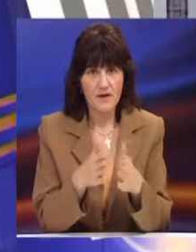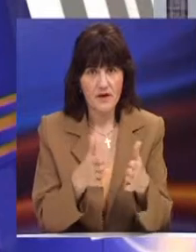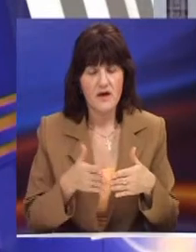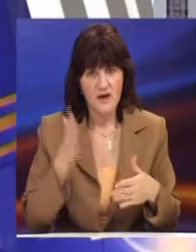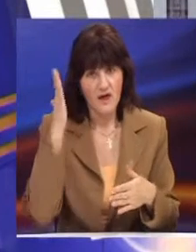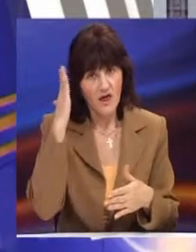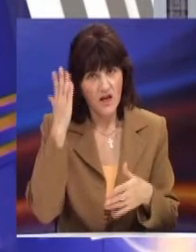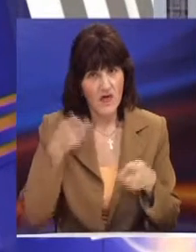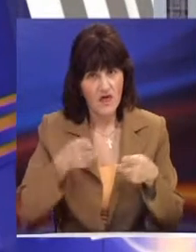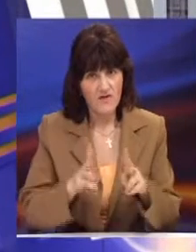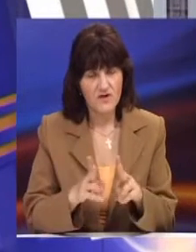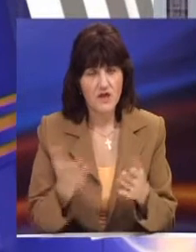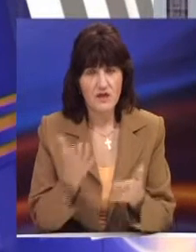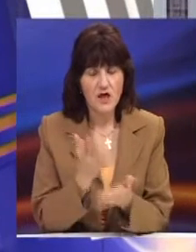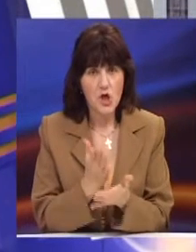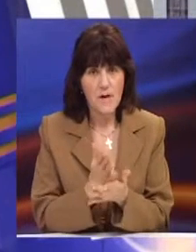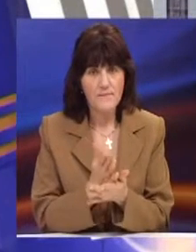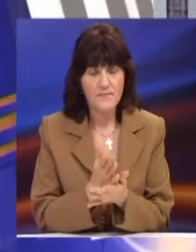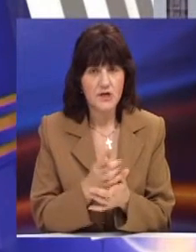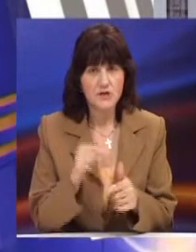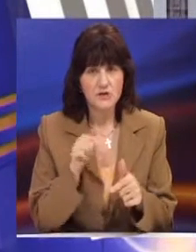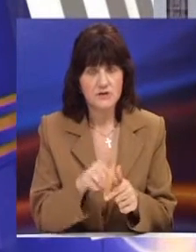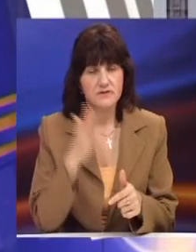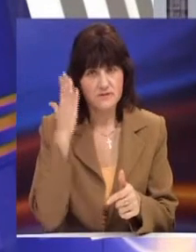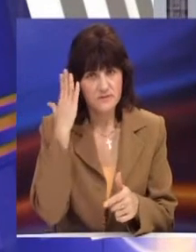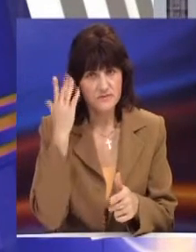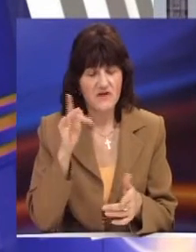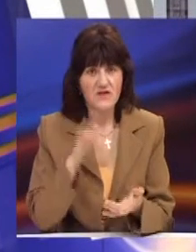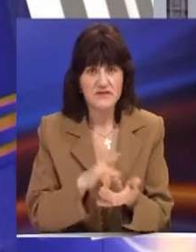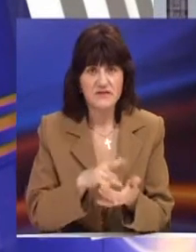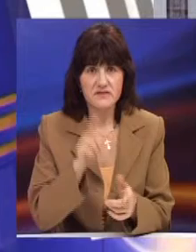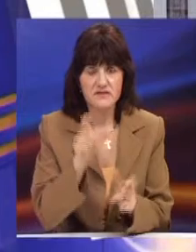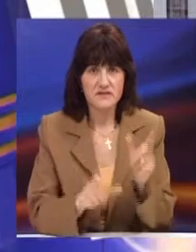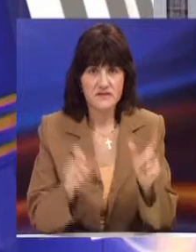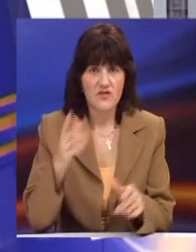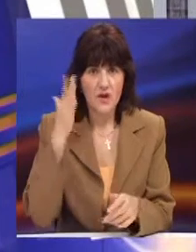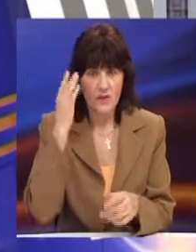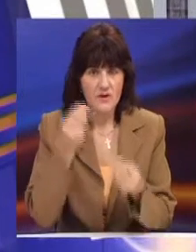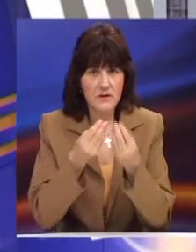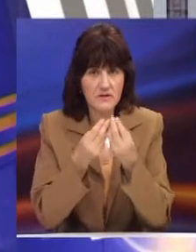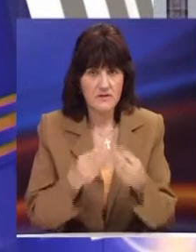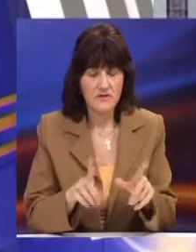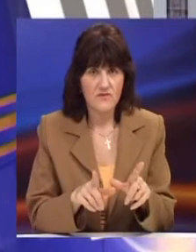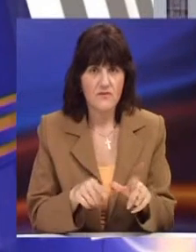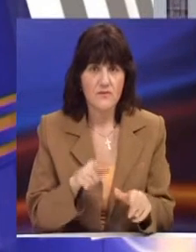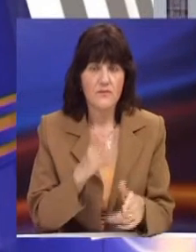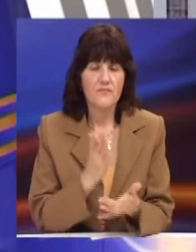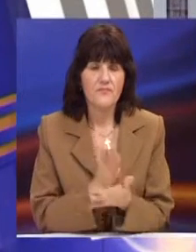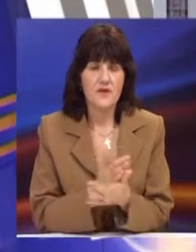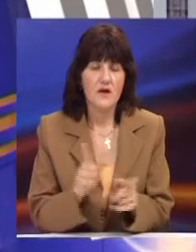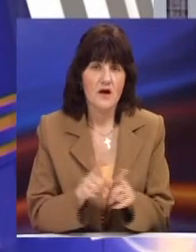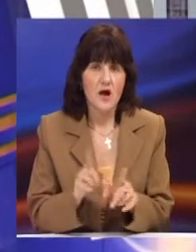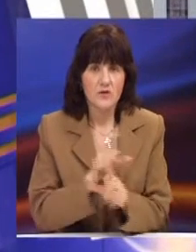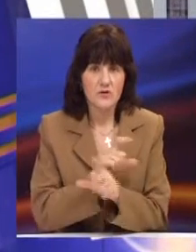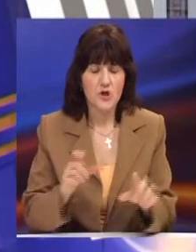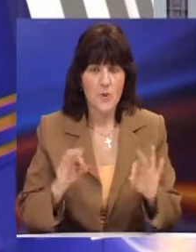i tu ćemo zbrinjavati naše sugrađane. Paralelno sa ovim centrom za palijativno zbrinjavanje na nivou primara, znači